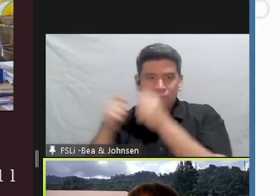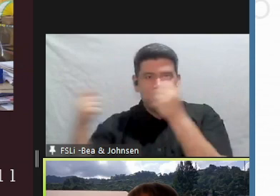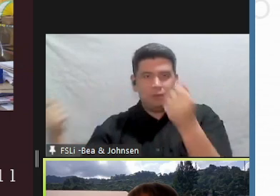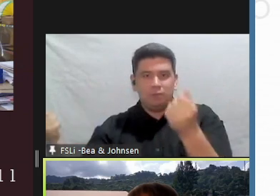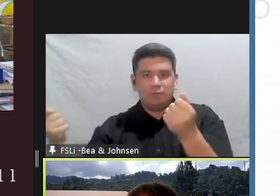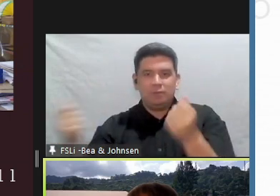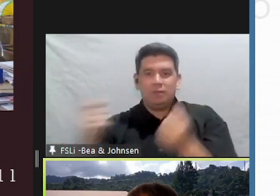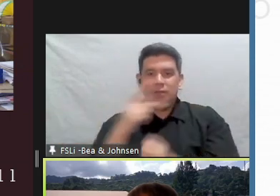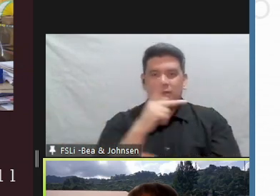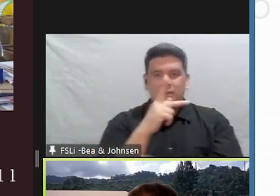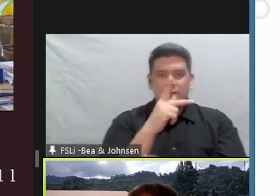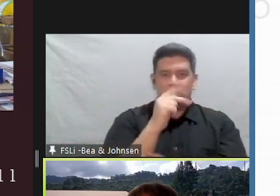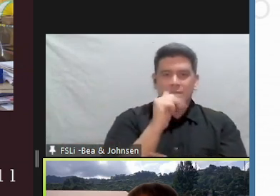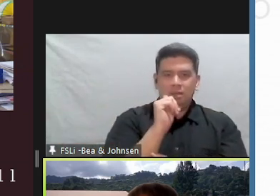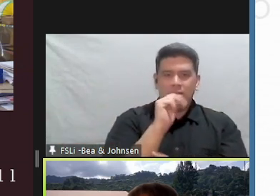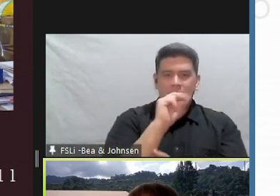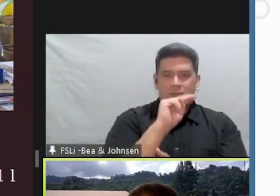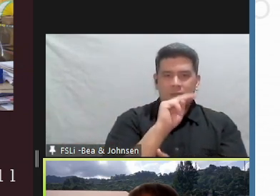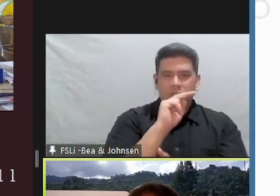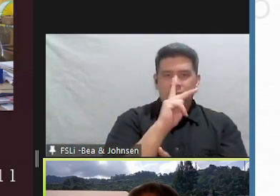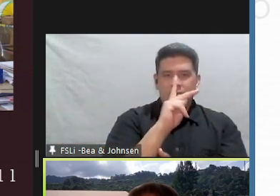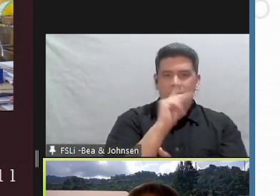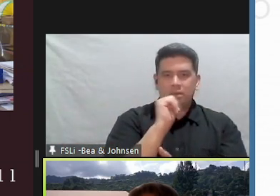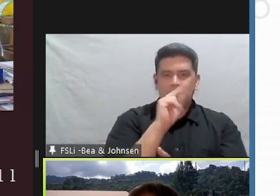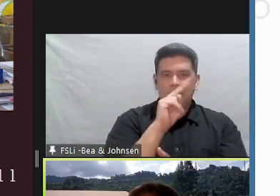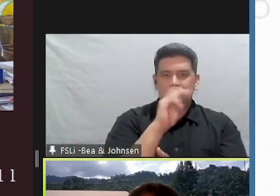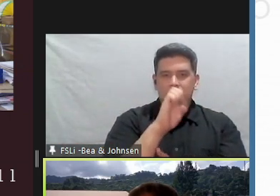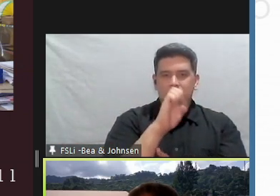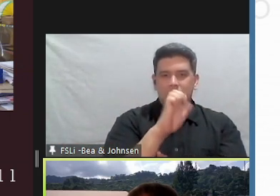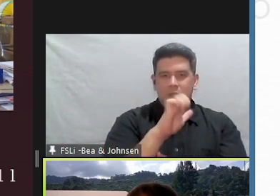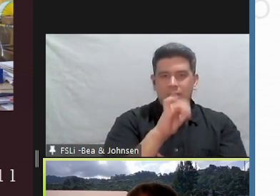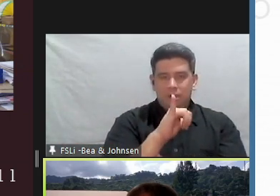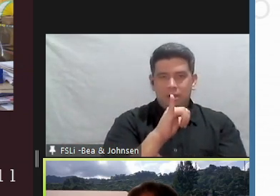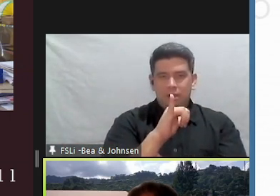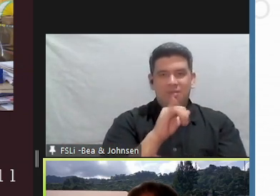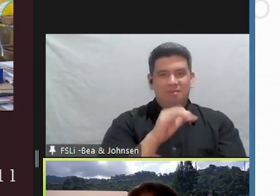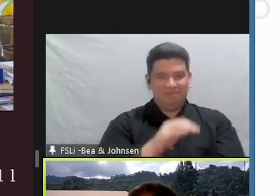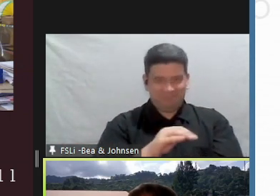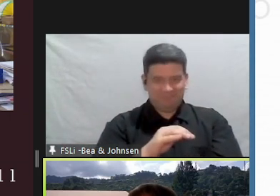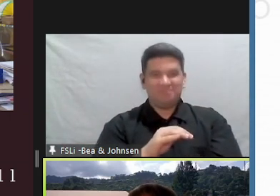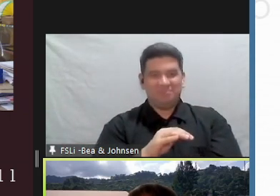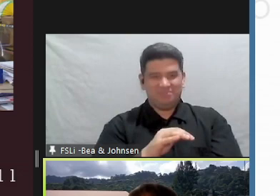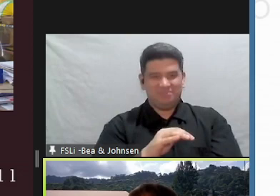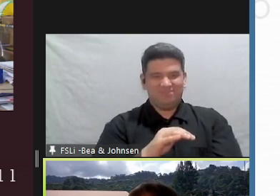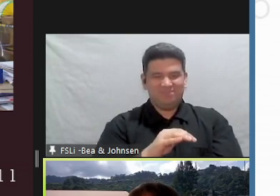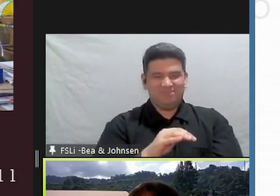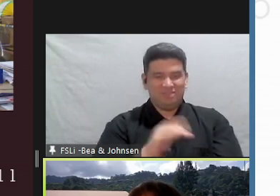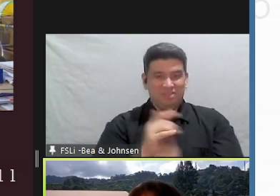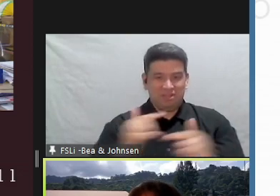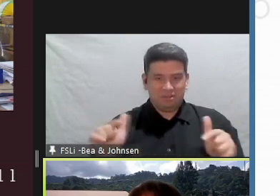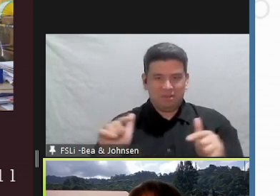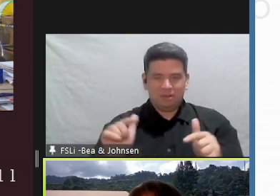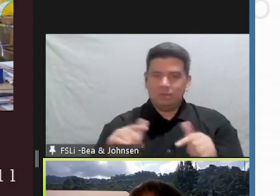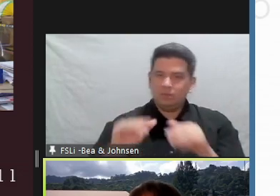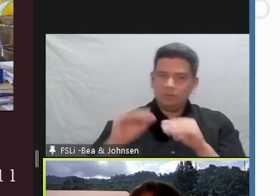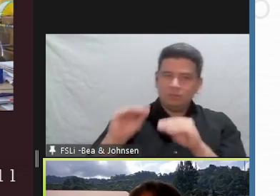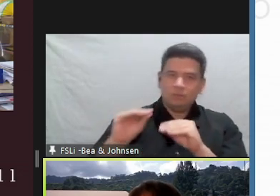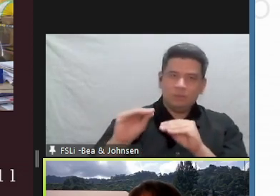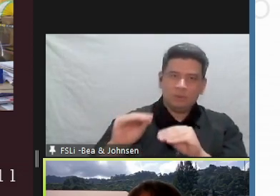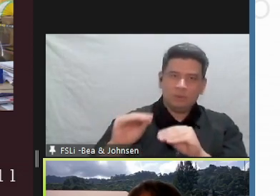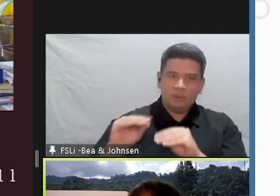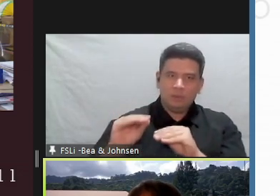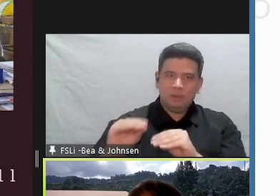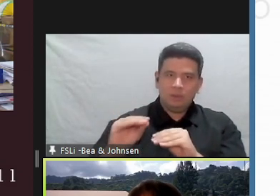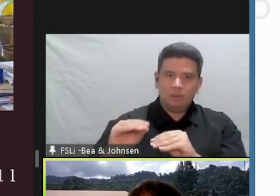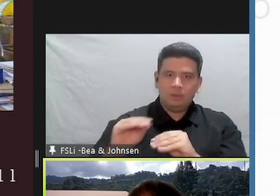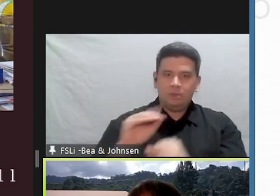iba Filipino, yung ibang English. At meron pa silang Kankanae primer. Paano ituro ang pagbabasa gamit ang Kankanae?